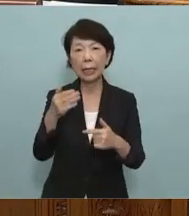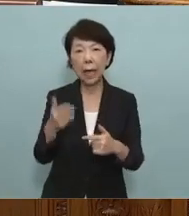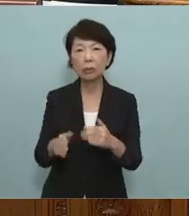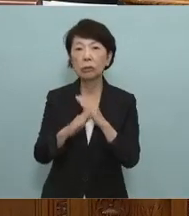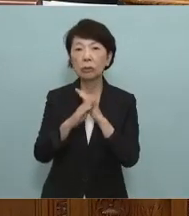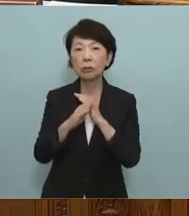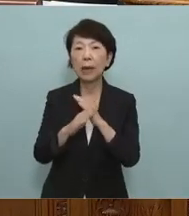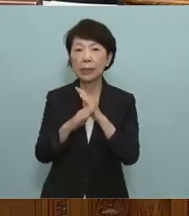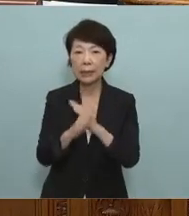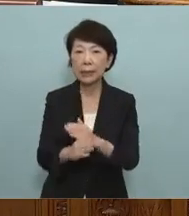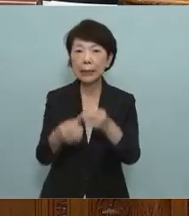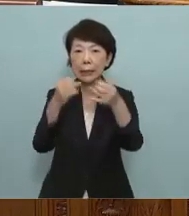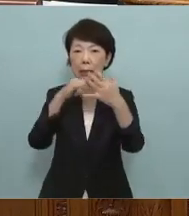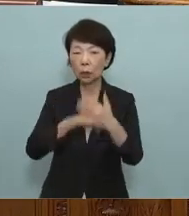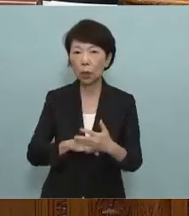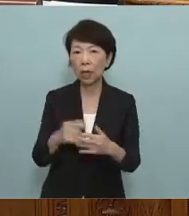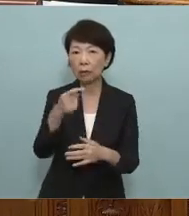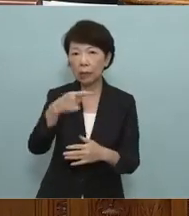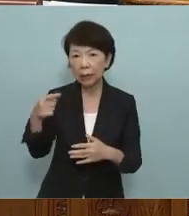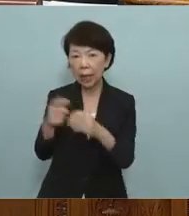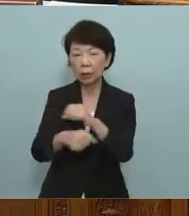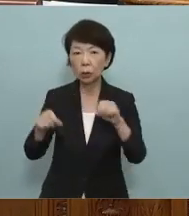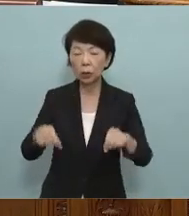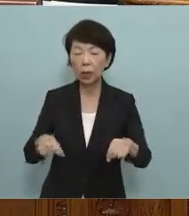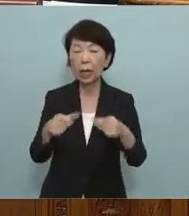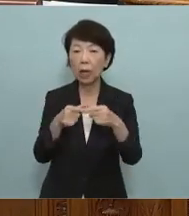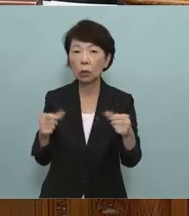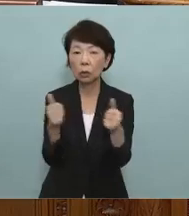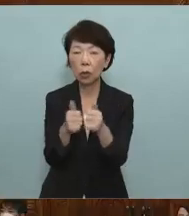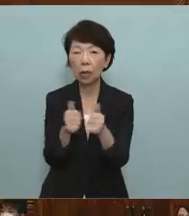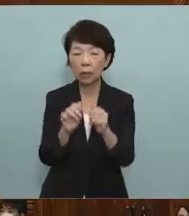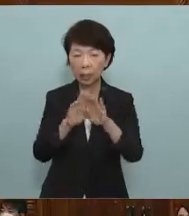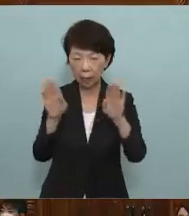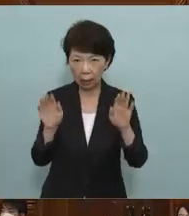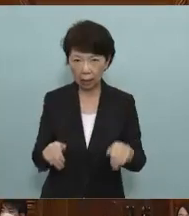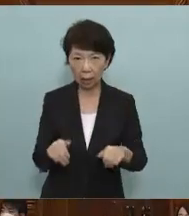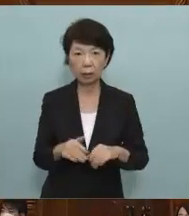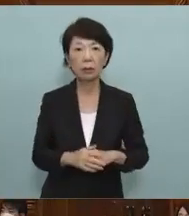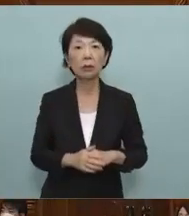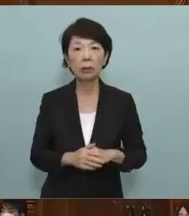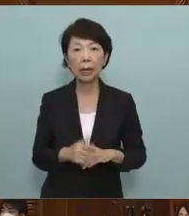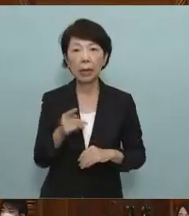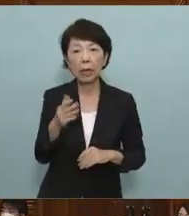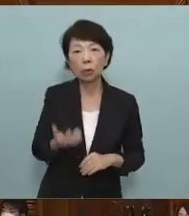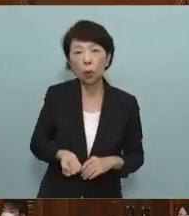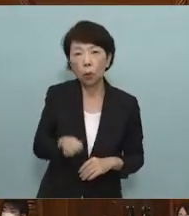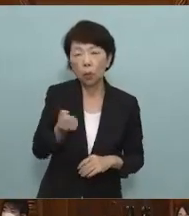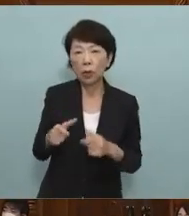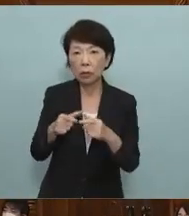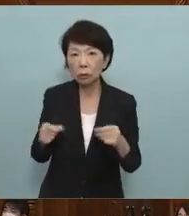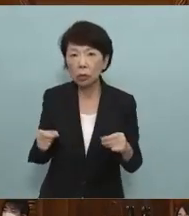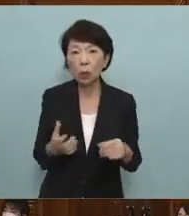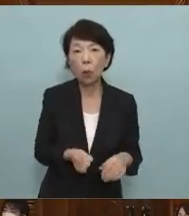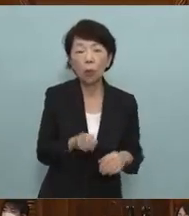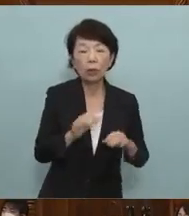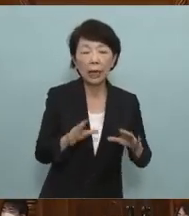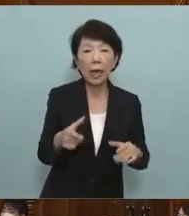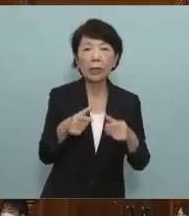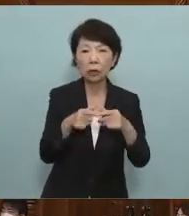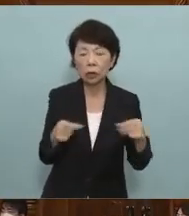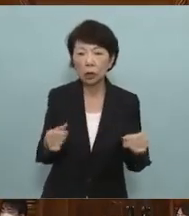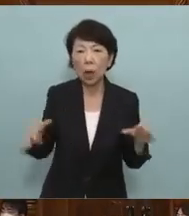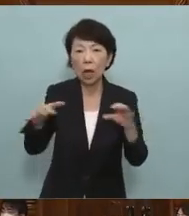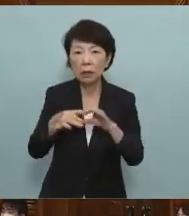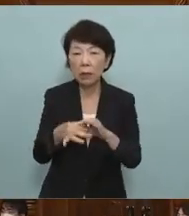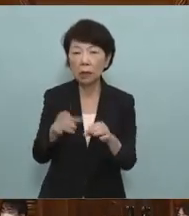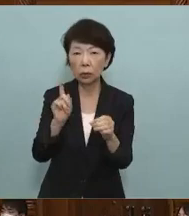禁止条約の第1回締約国会議が行われました。核保有国と非保有国の橋渡しのため